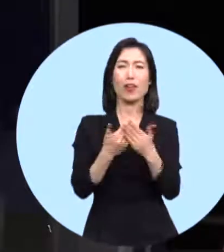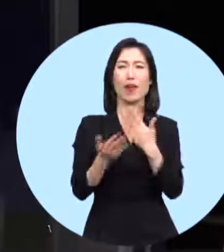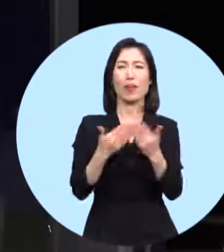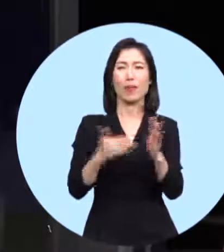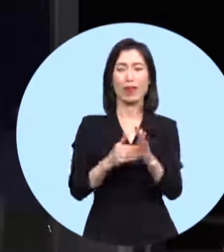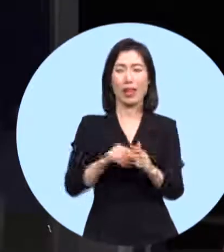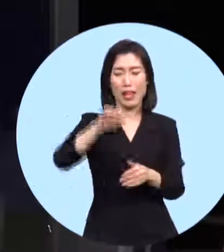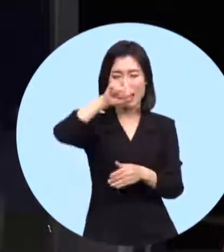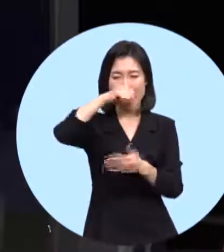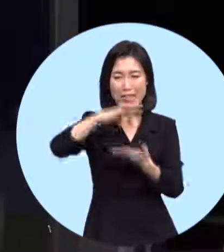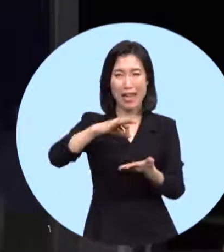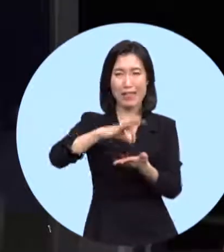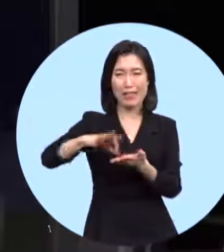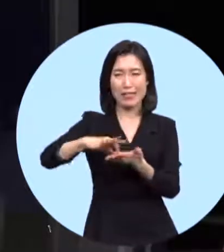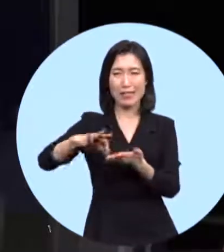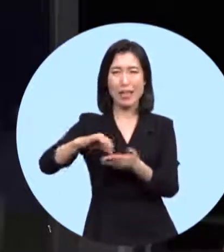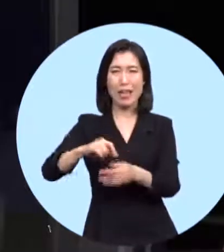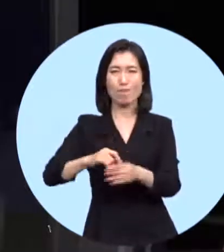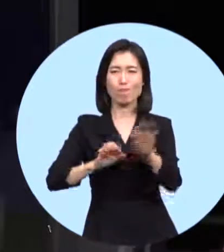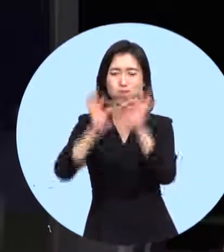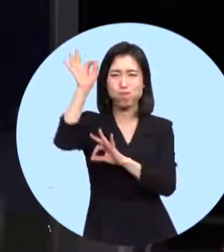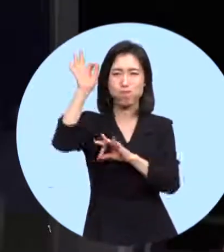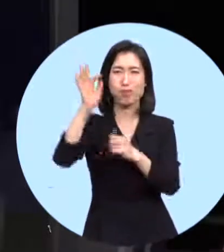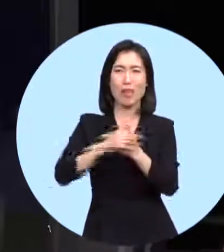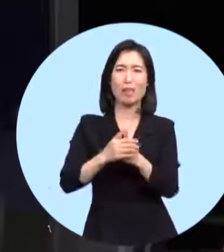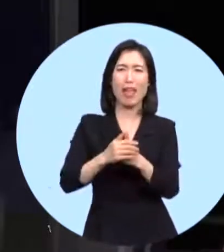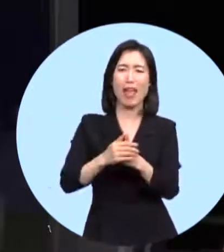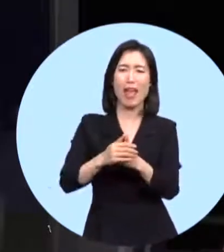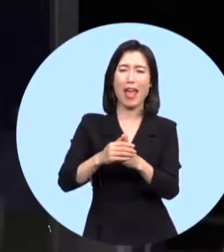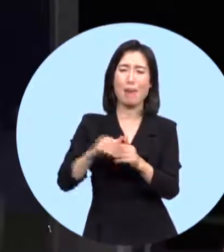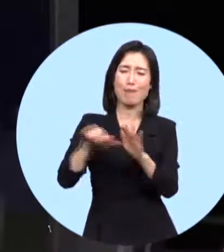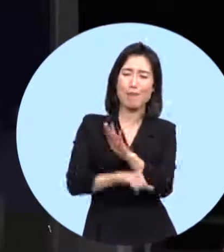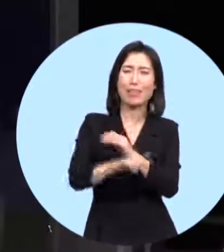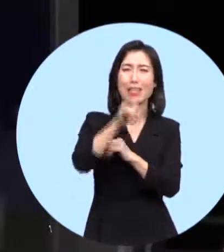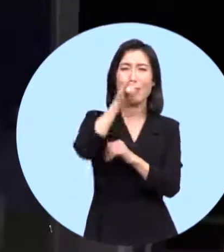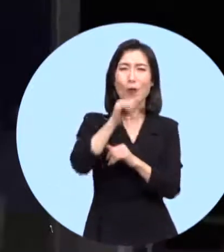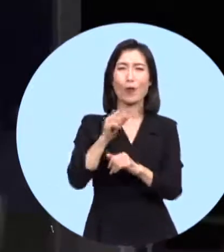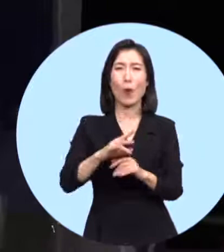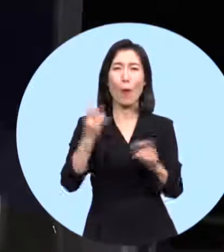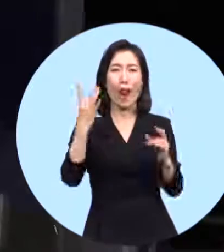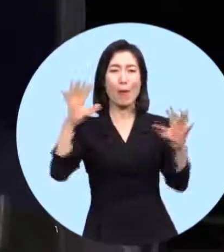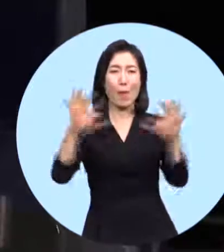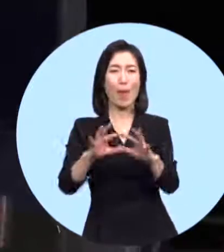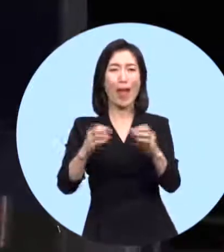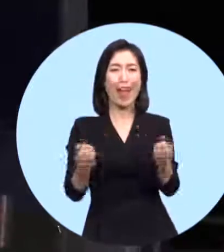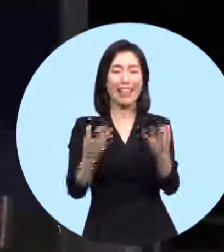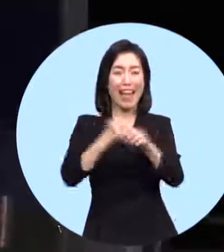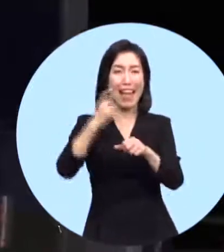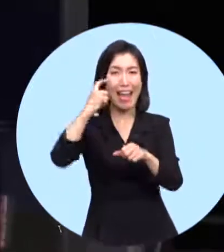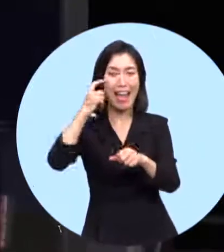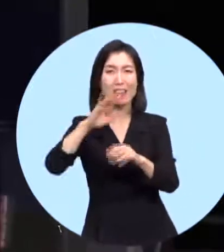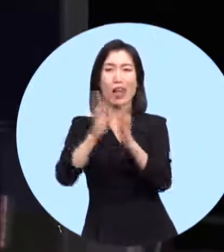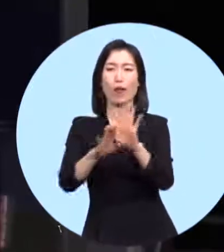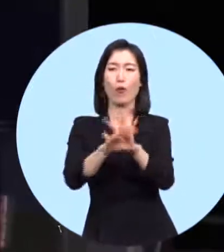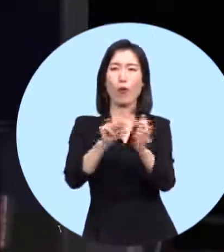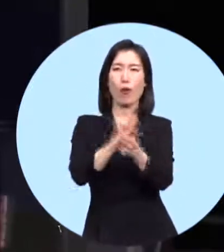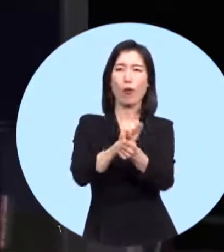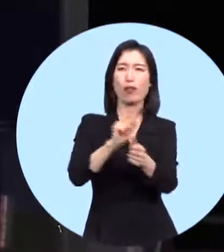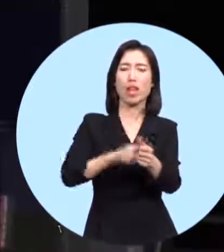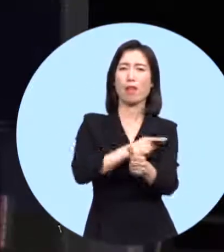했습니다. 예산 집행 잘 못하고 뒤로 미뤄진 것들도 많고 모여서 하기로 했던 거